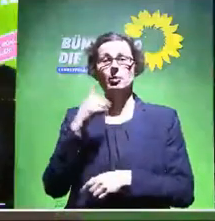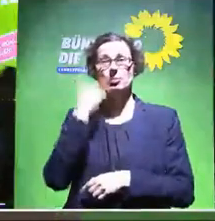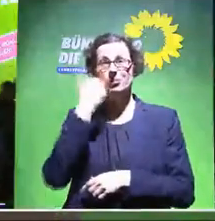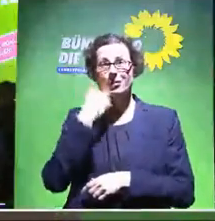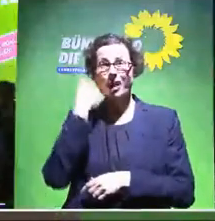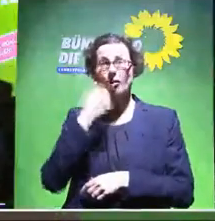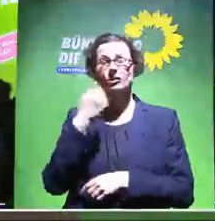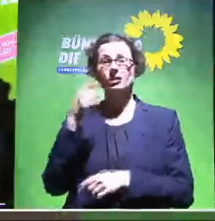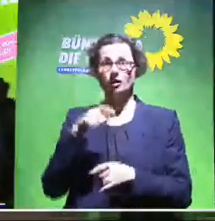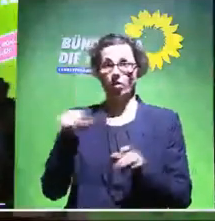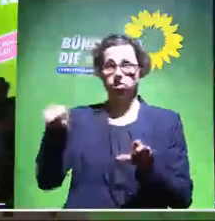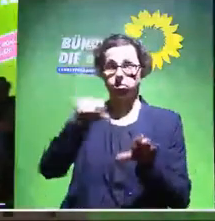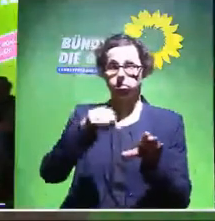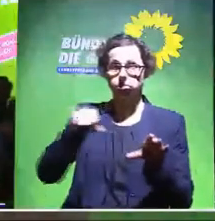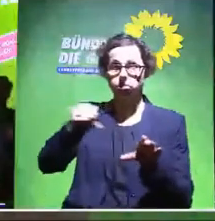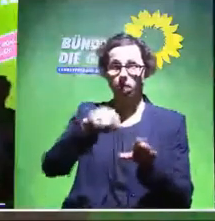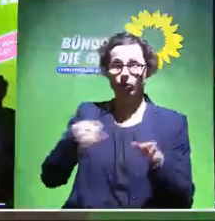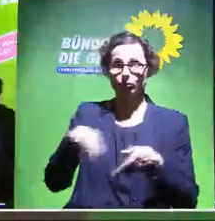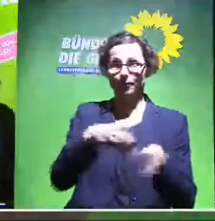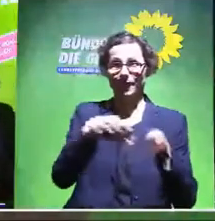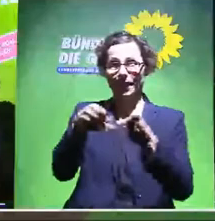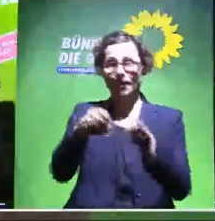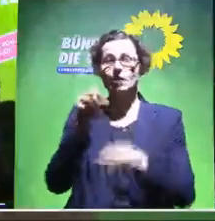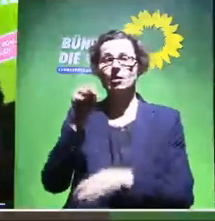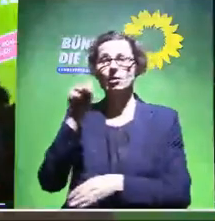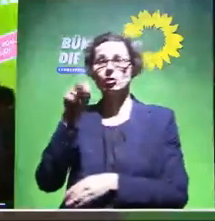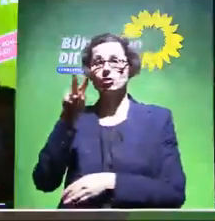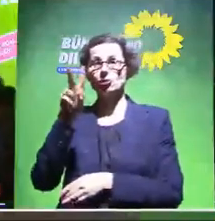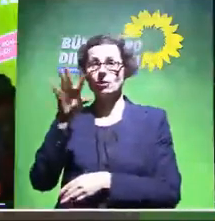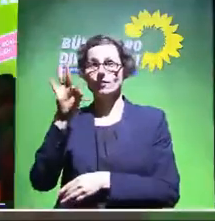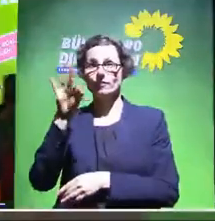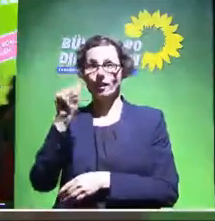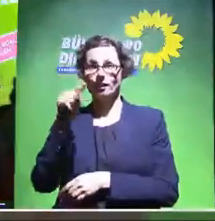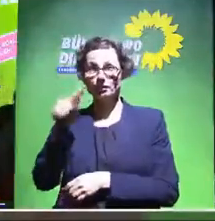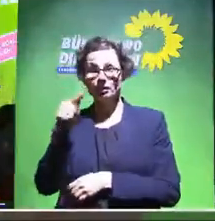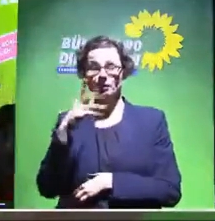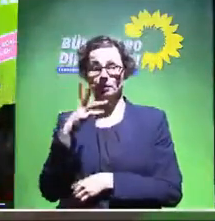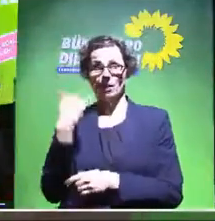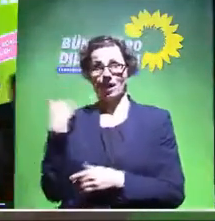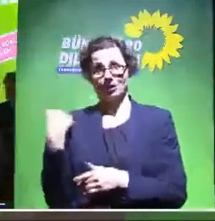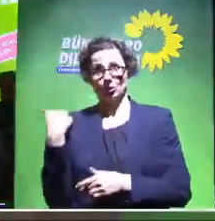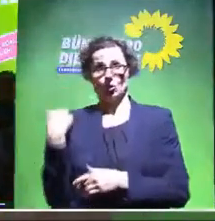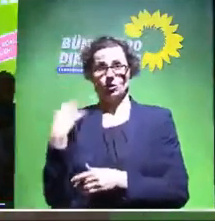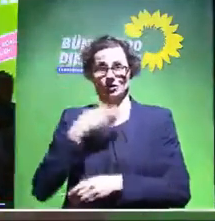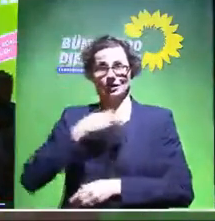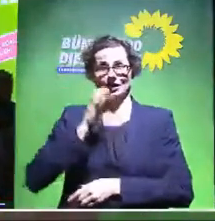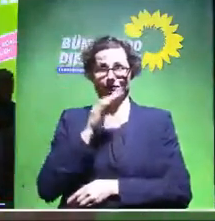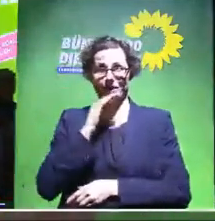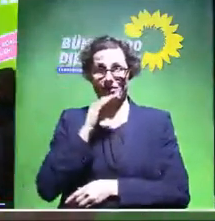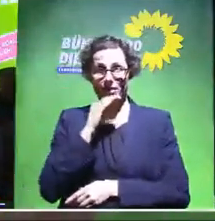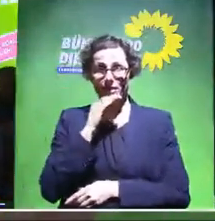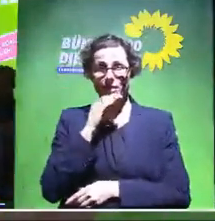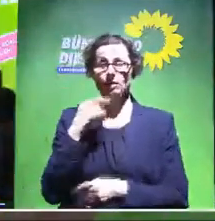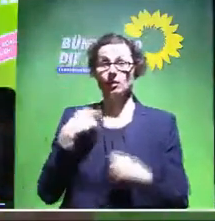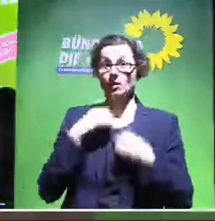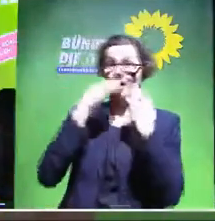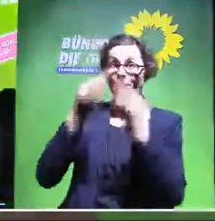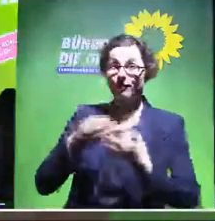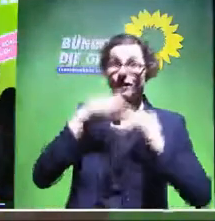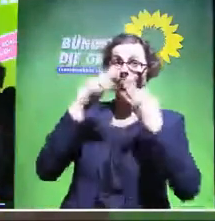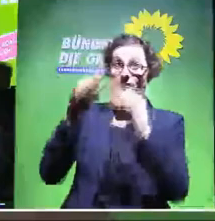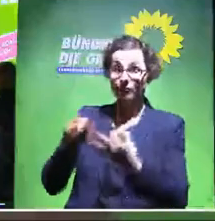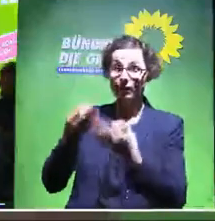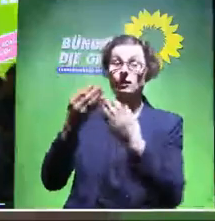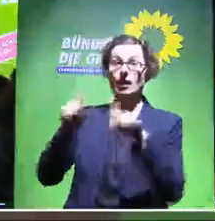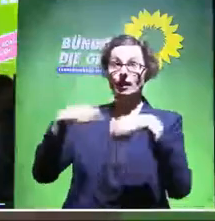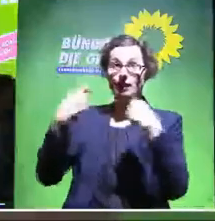Brühe in die Spree. Das Sulfat da drin, das belastet hier in Berlin unser Trinkwasser. Und durch meine Anfragen, da kam raus, das